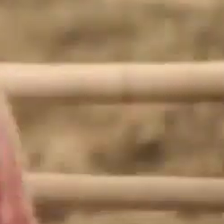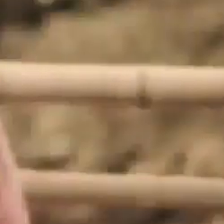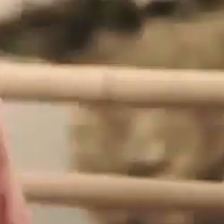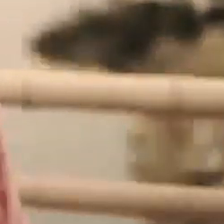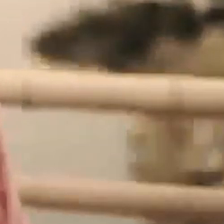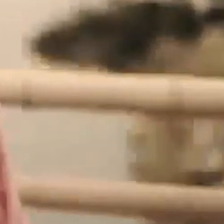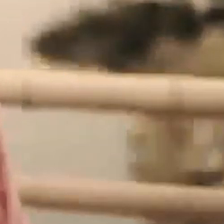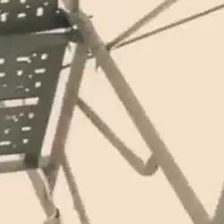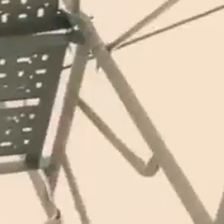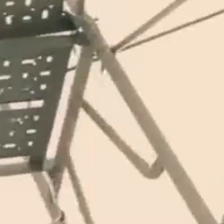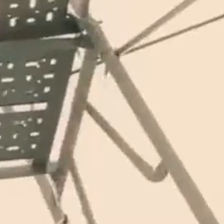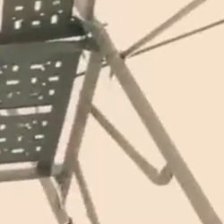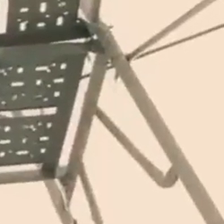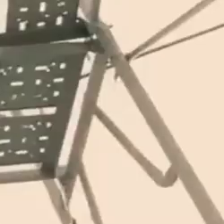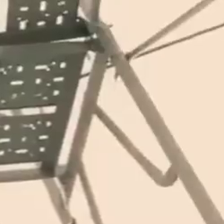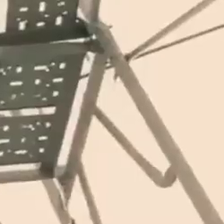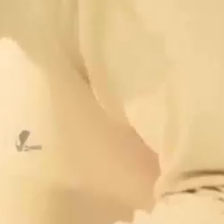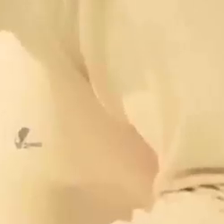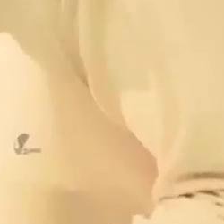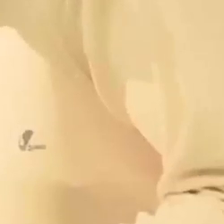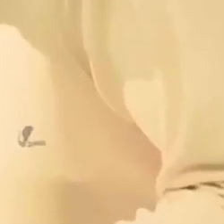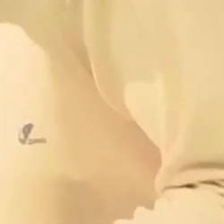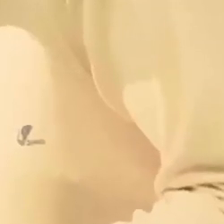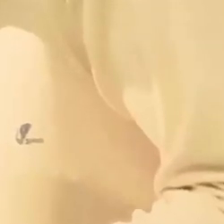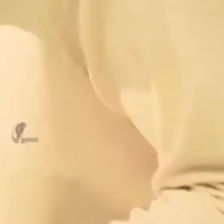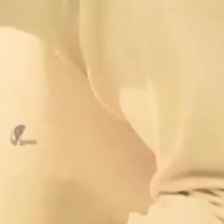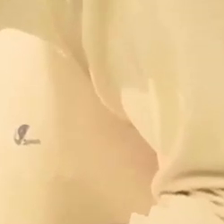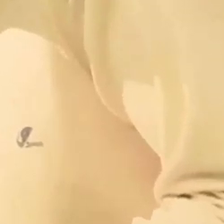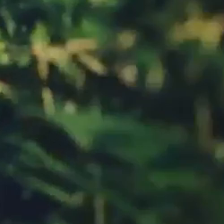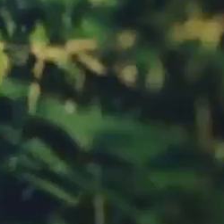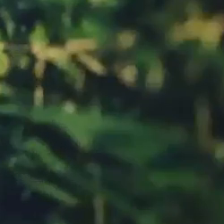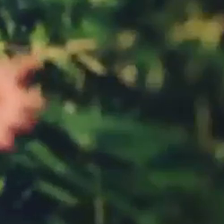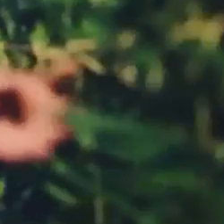让我们的，出哪怕艰苦人连伫咧厝内拢是 好难的。